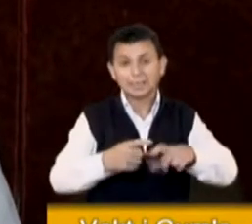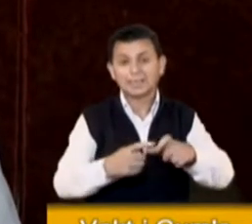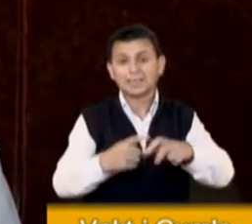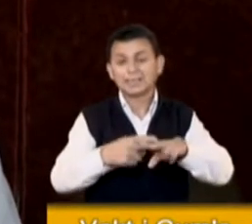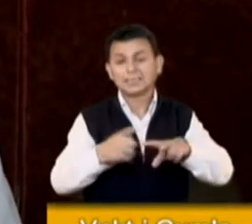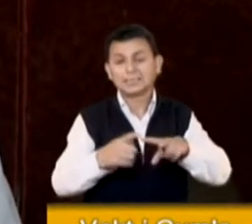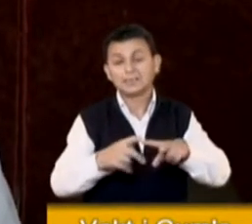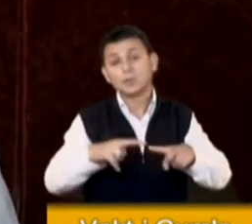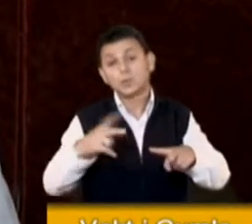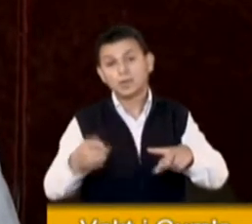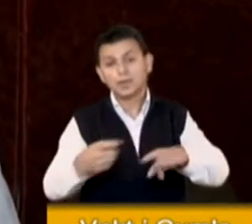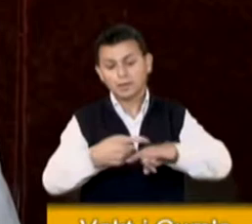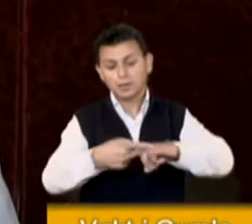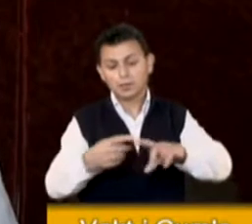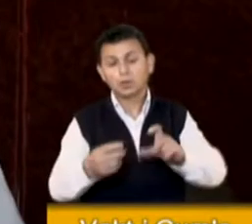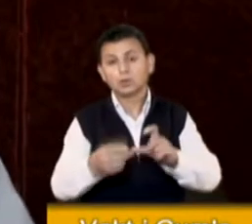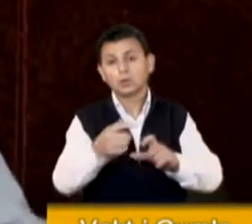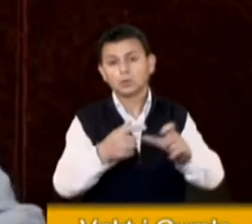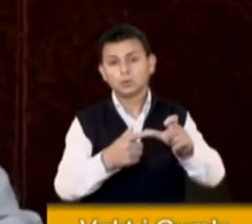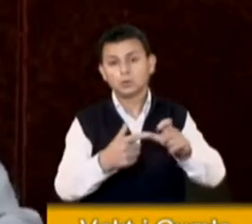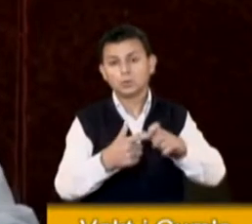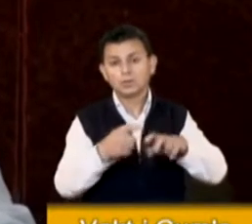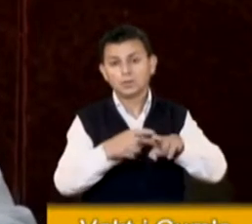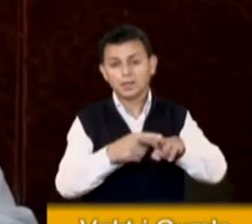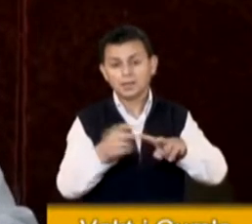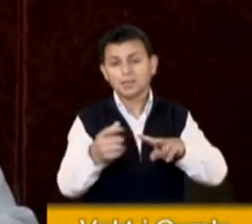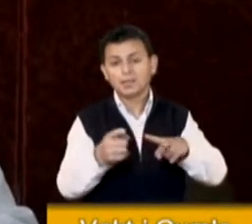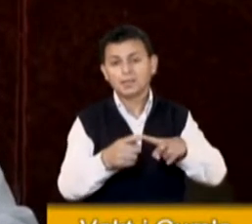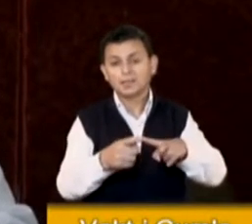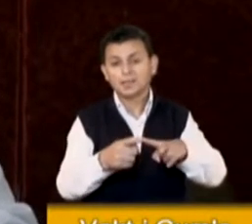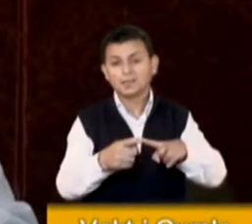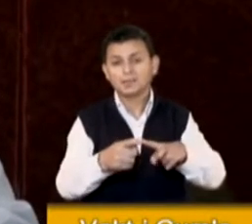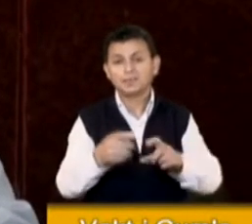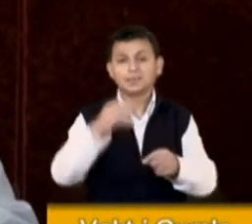okuyordu. Nasıl okuyordu? Örnek olarak bunu da arz edelim inşallah.